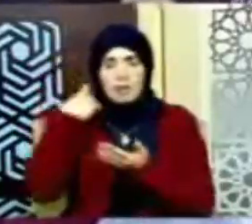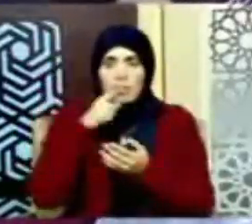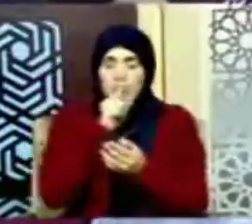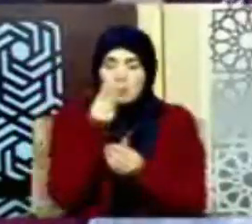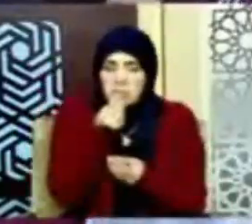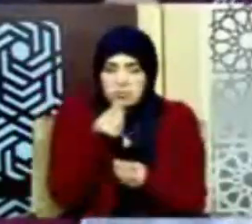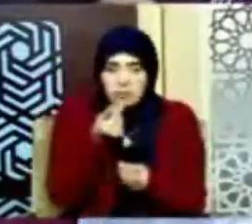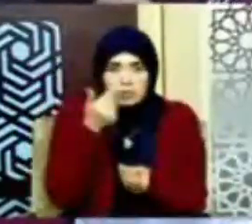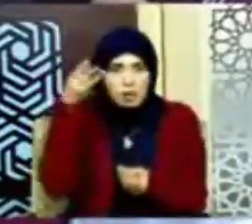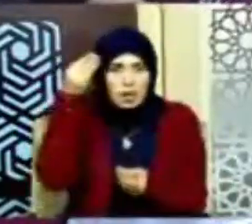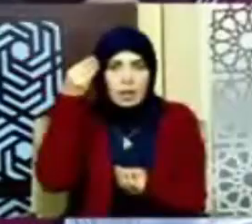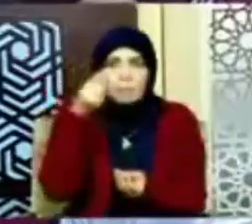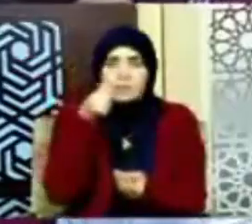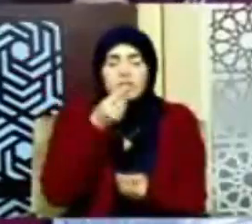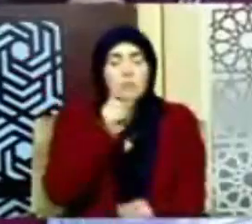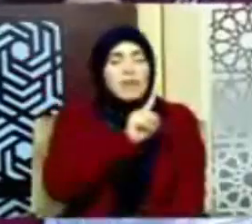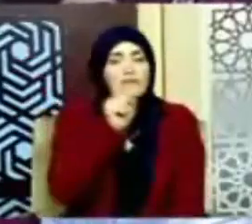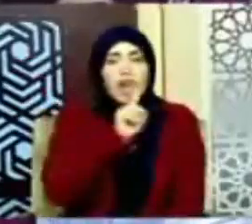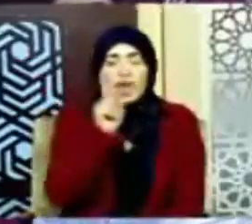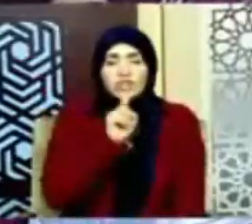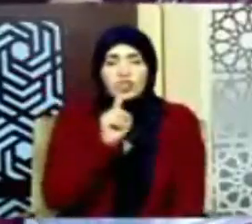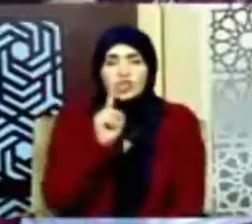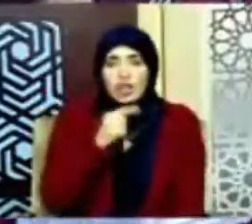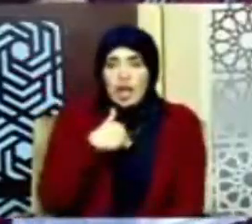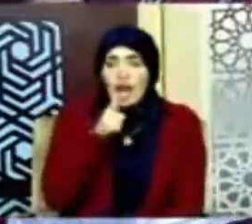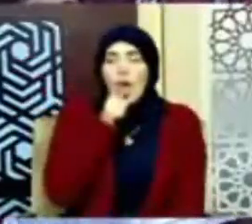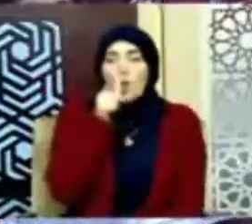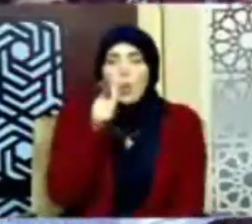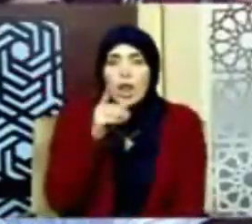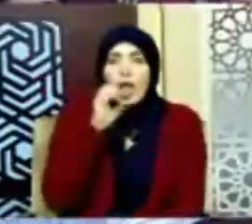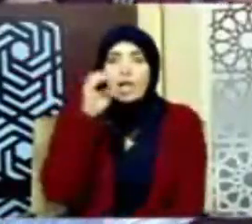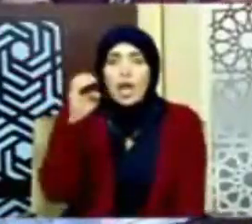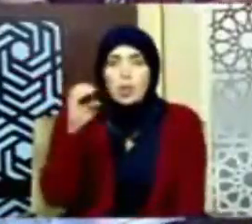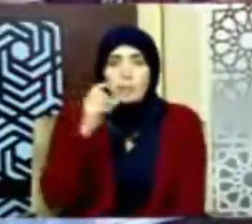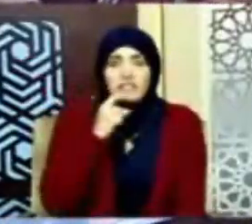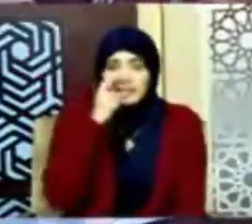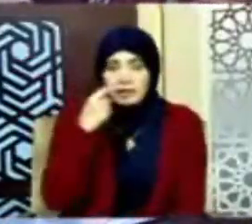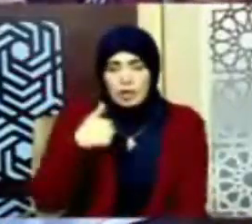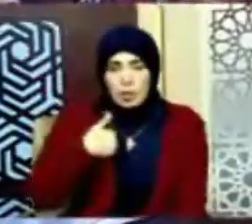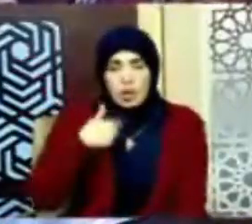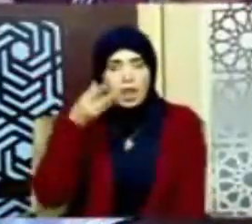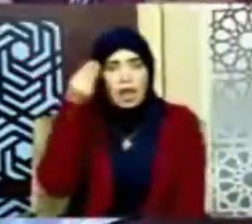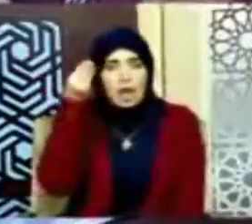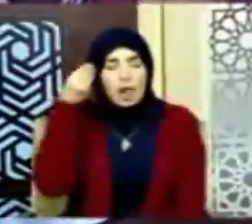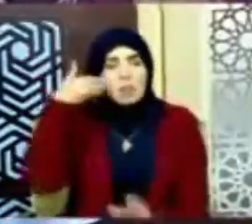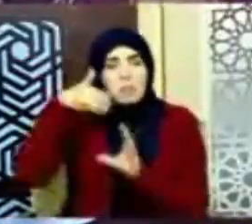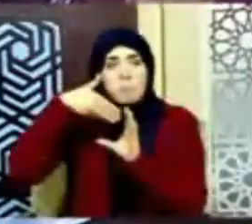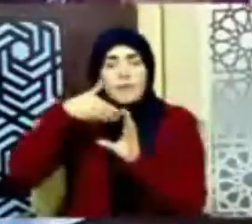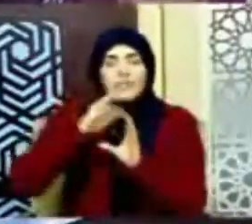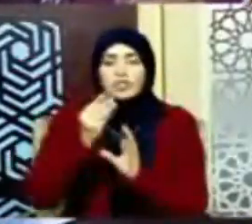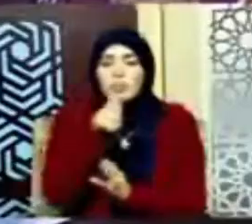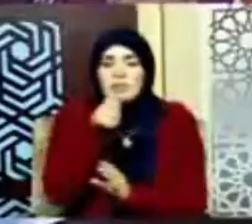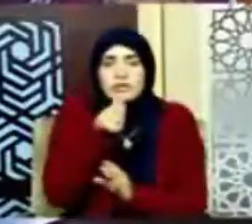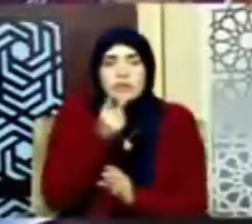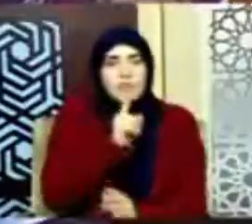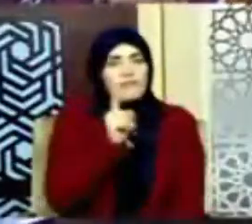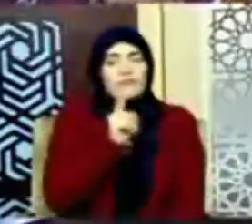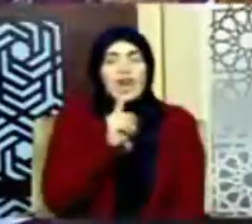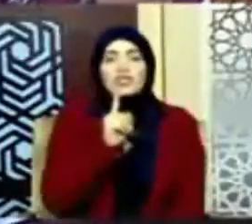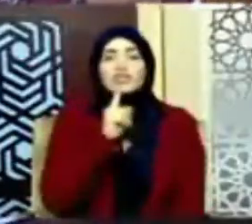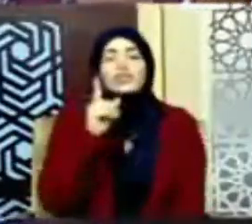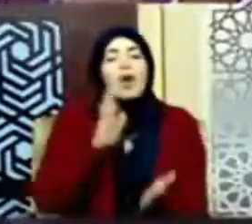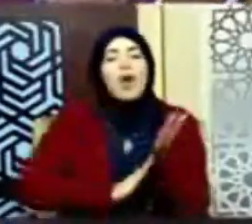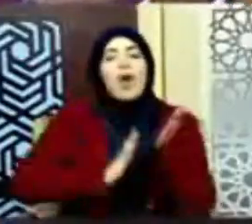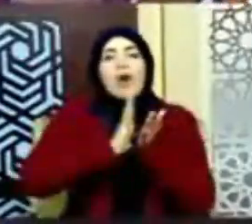الأمور على دين الناس ودنياهم، إن من أخطر الأمور في عصرنا الحاضر على